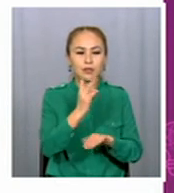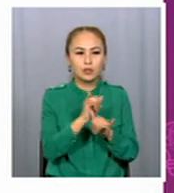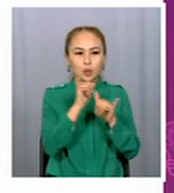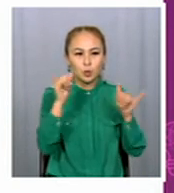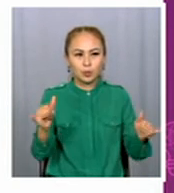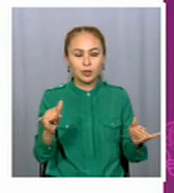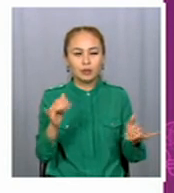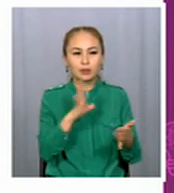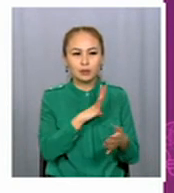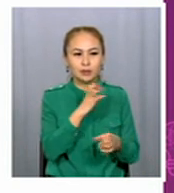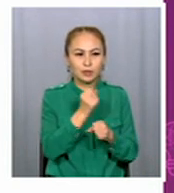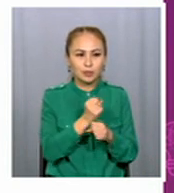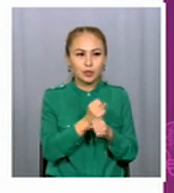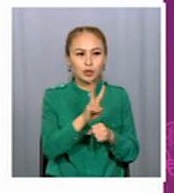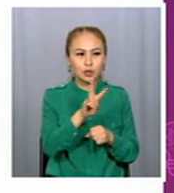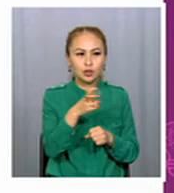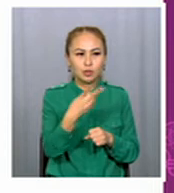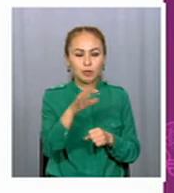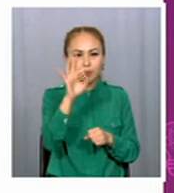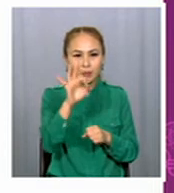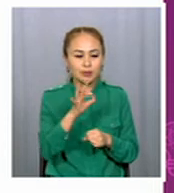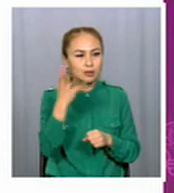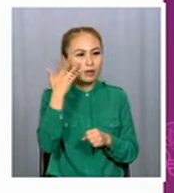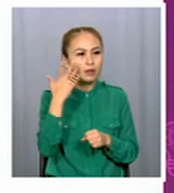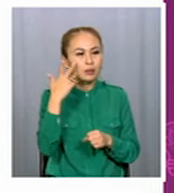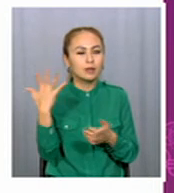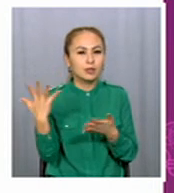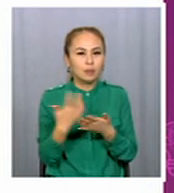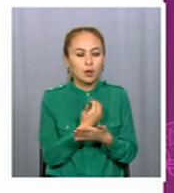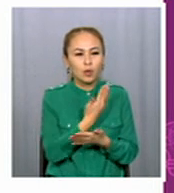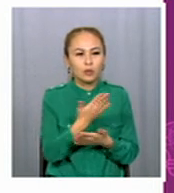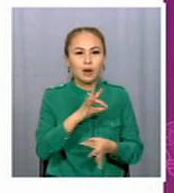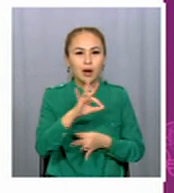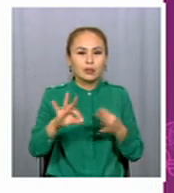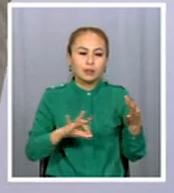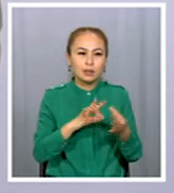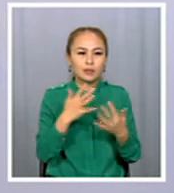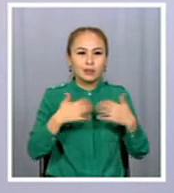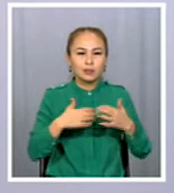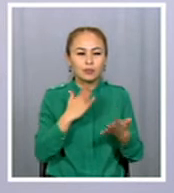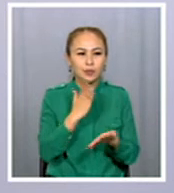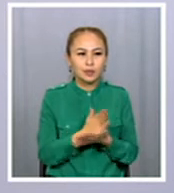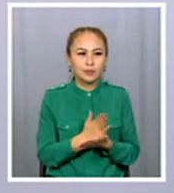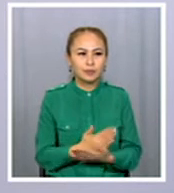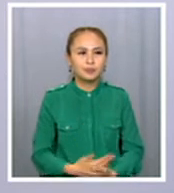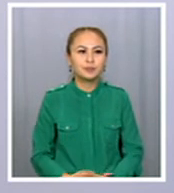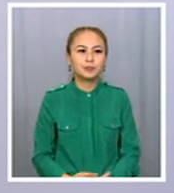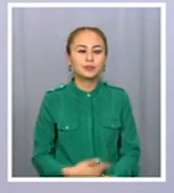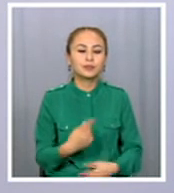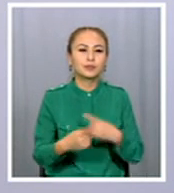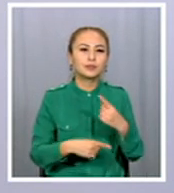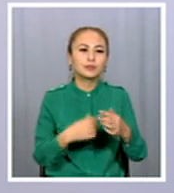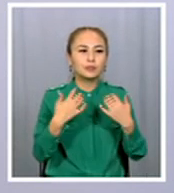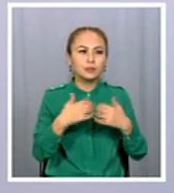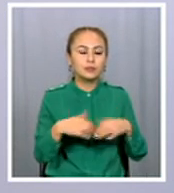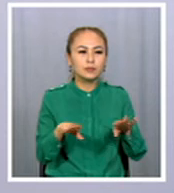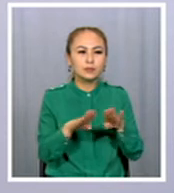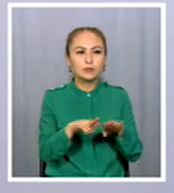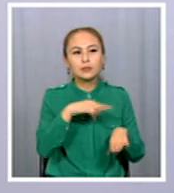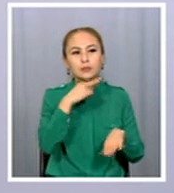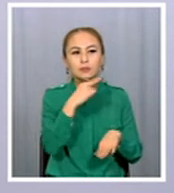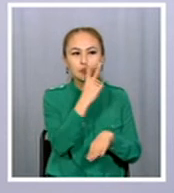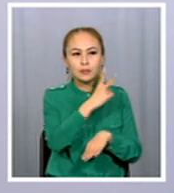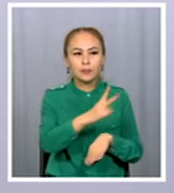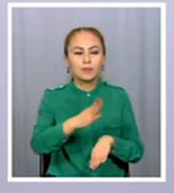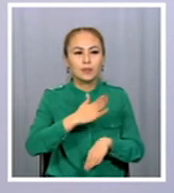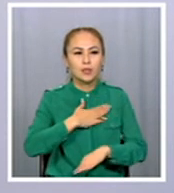яғни 220% тапқан кезде әрине одан артығырақ сан шығып тұр. Келесі есеп балар, назар аударайық. Біз